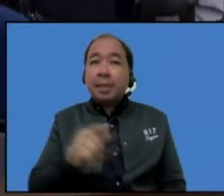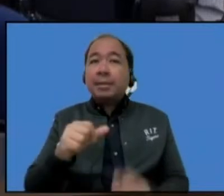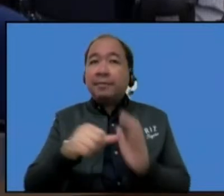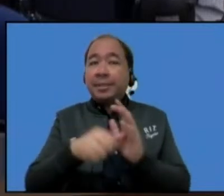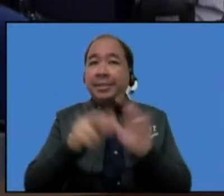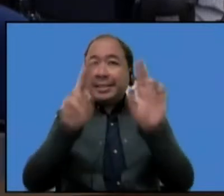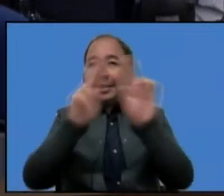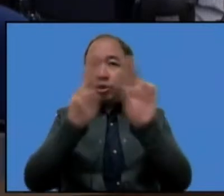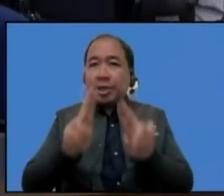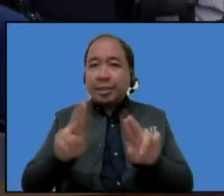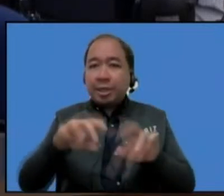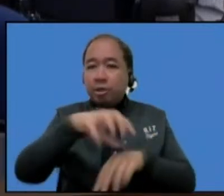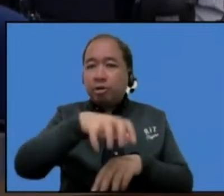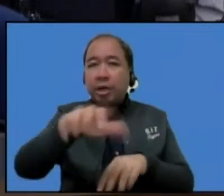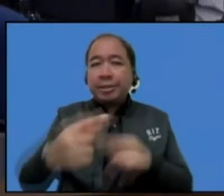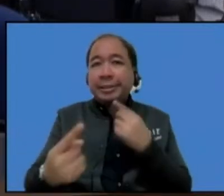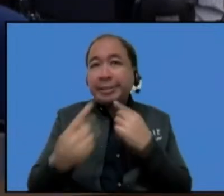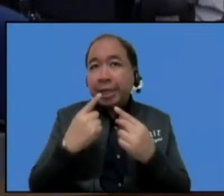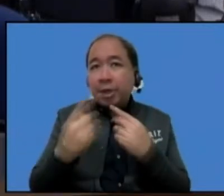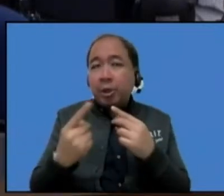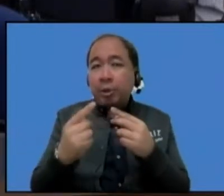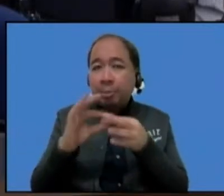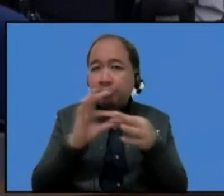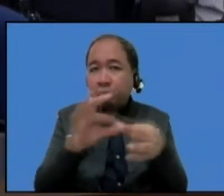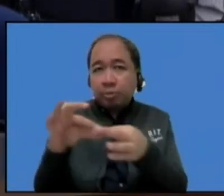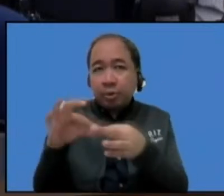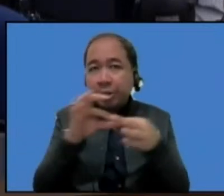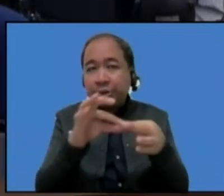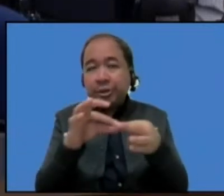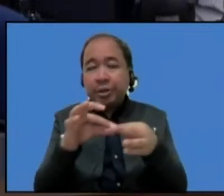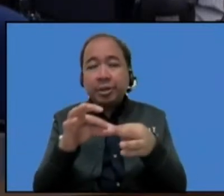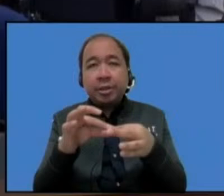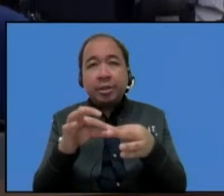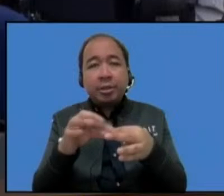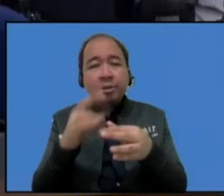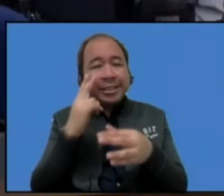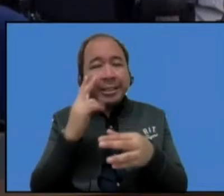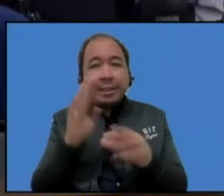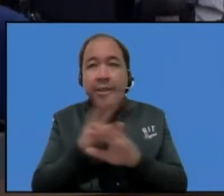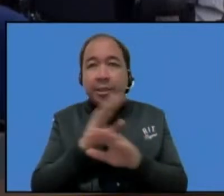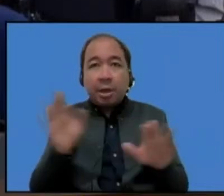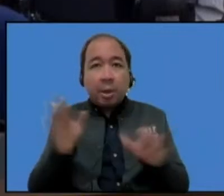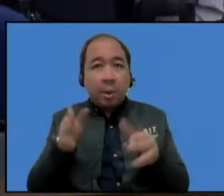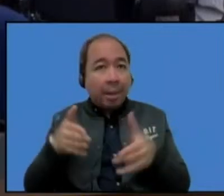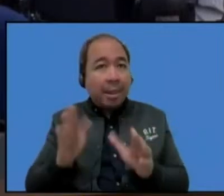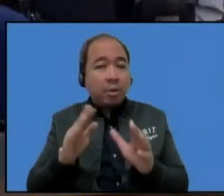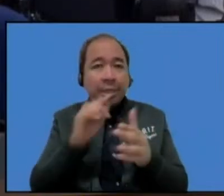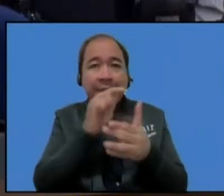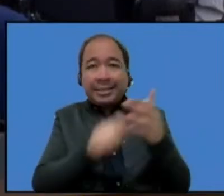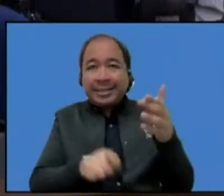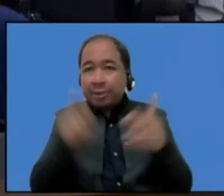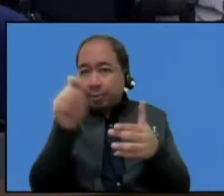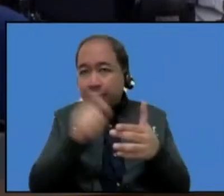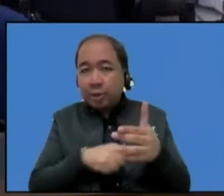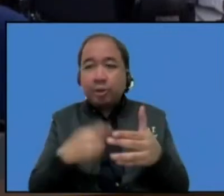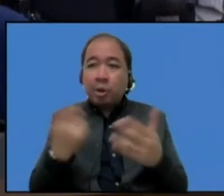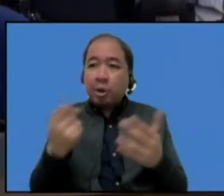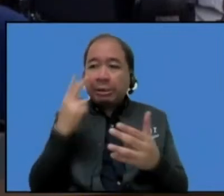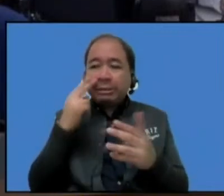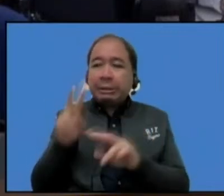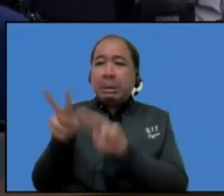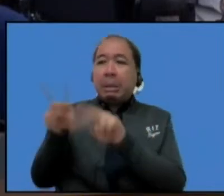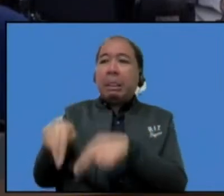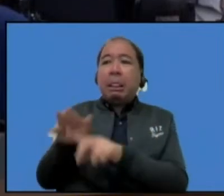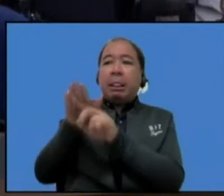合，对歧视和仇恨移民零容忍，注意保护移民正当权益，